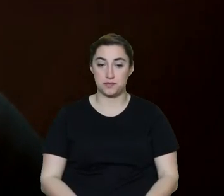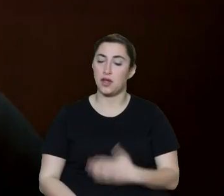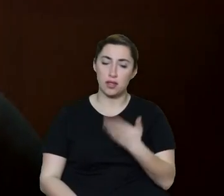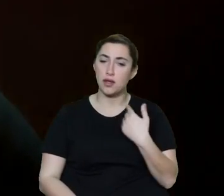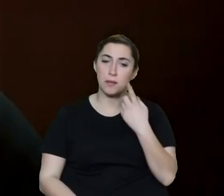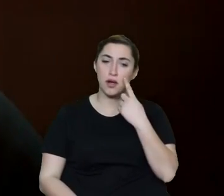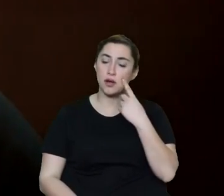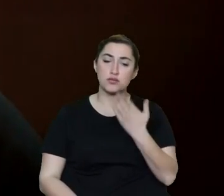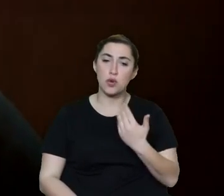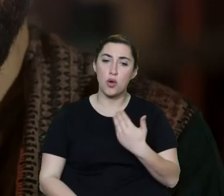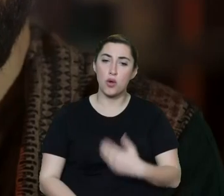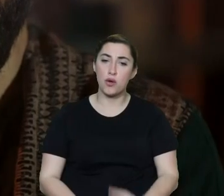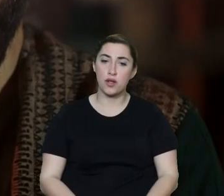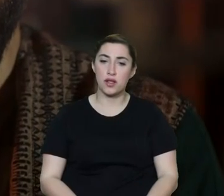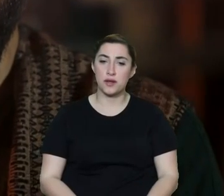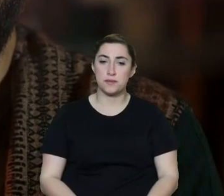De hele, söyle.